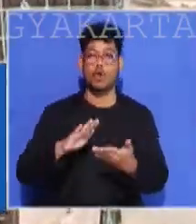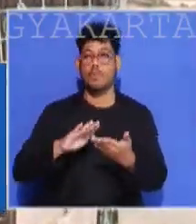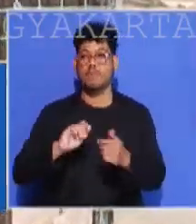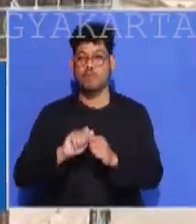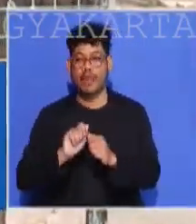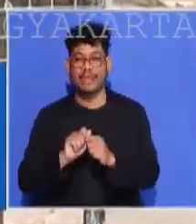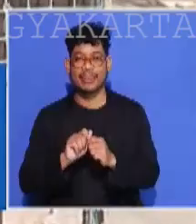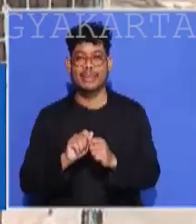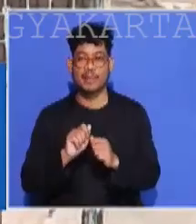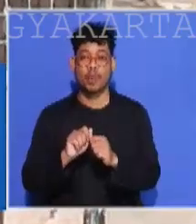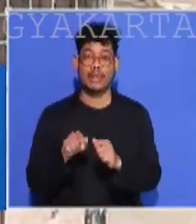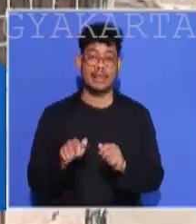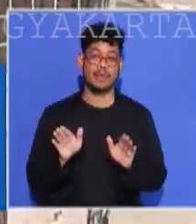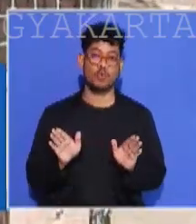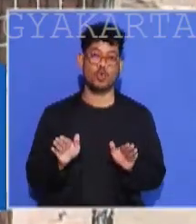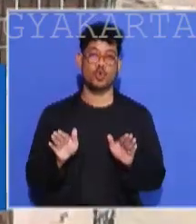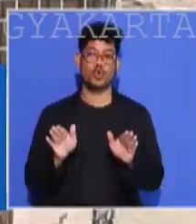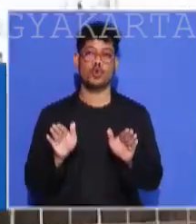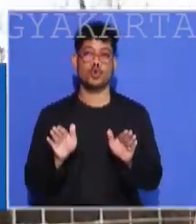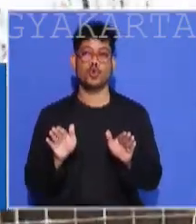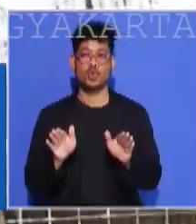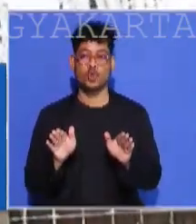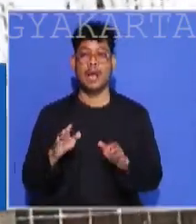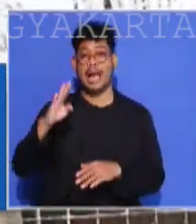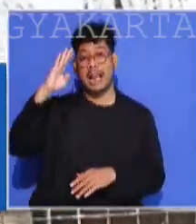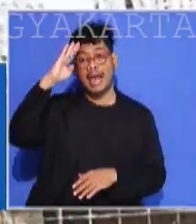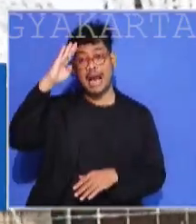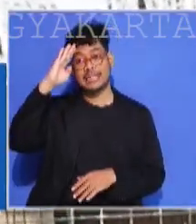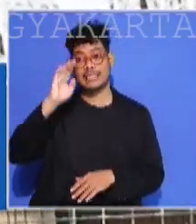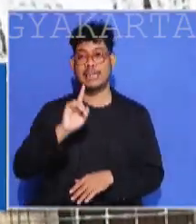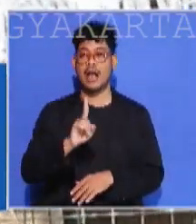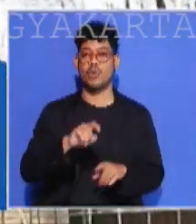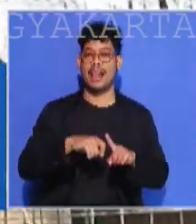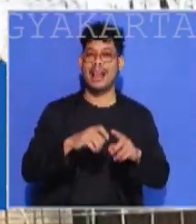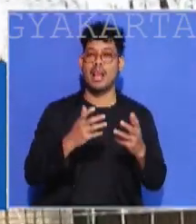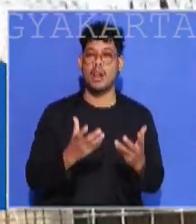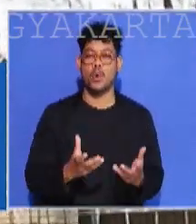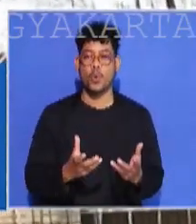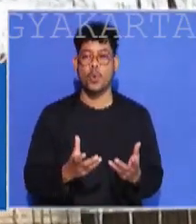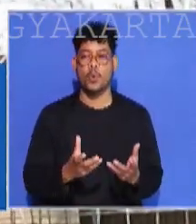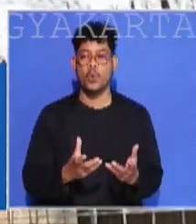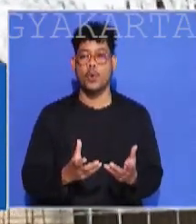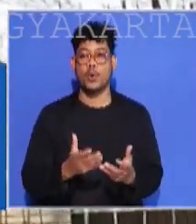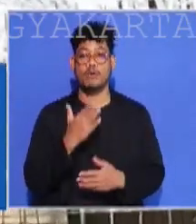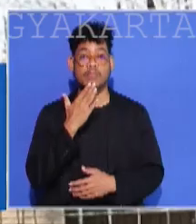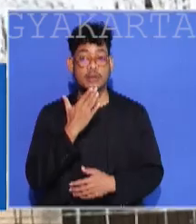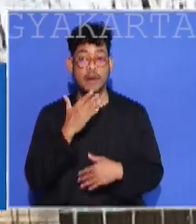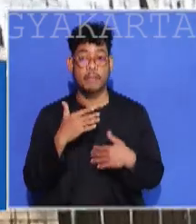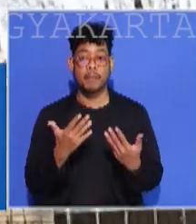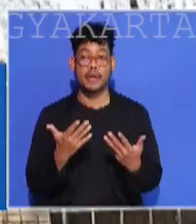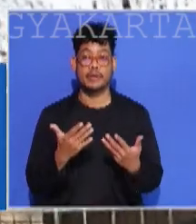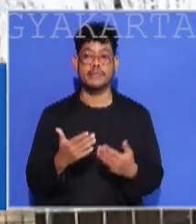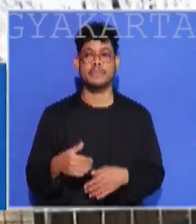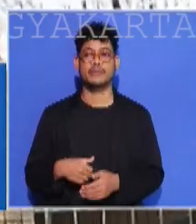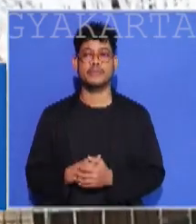ngolong doro. Doro lanang dipun gabur tebihipun watawis setunggal kilo saking kolongan. Wondene jodhonipun dipun keplek ing